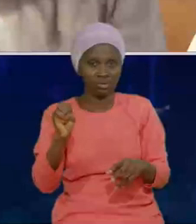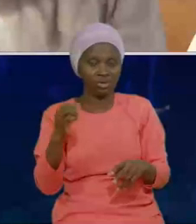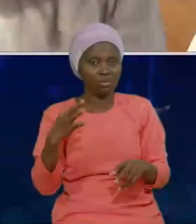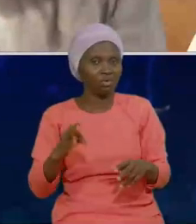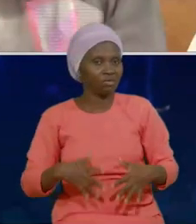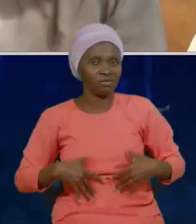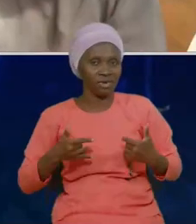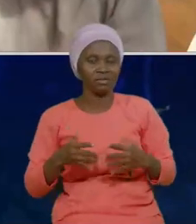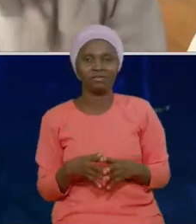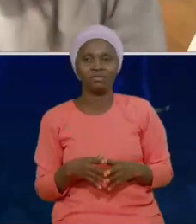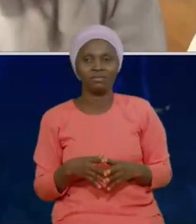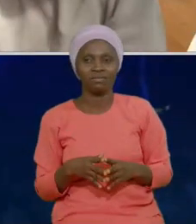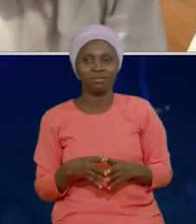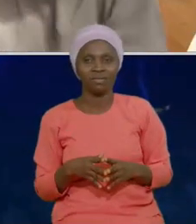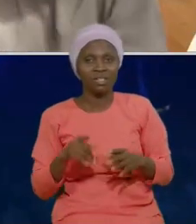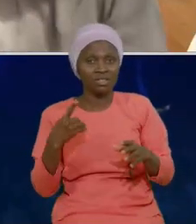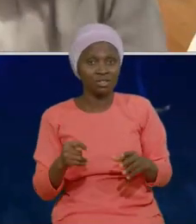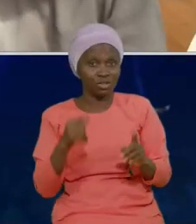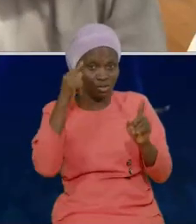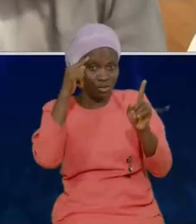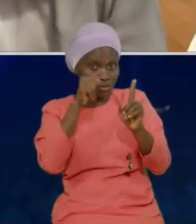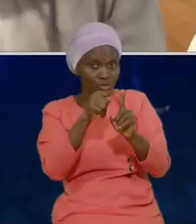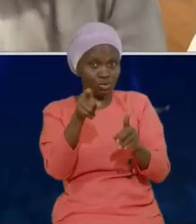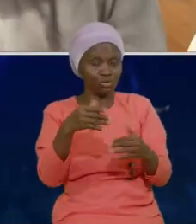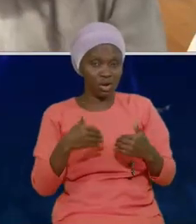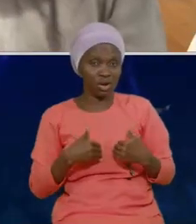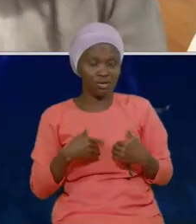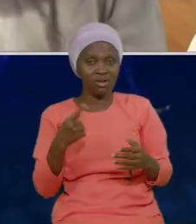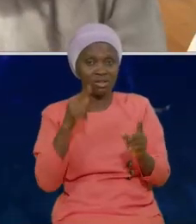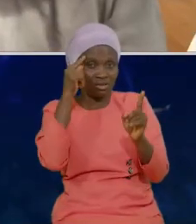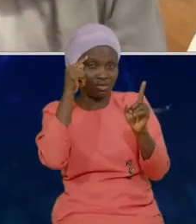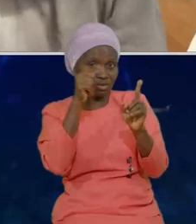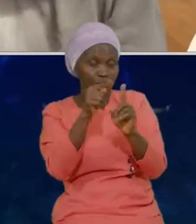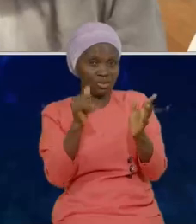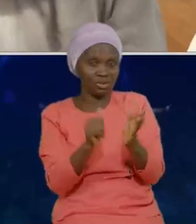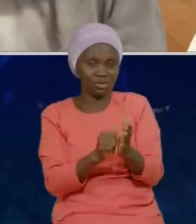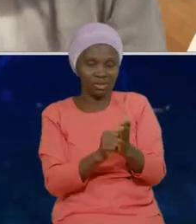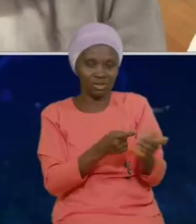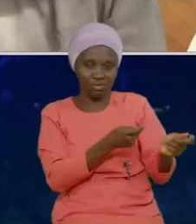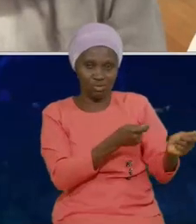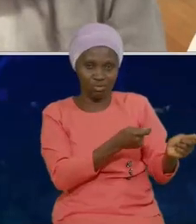Sans le but, il n'y a pas de jeu dans la vie. C'est le but que tu as.